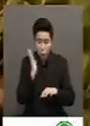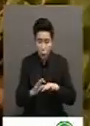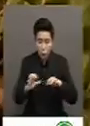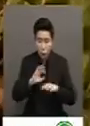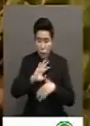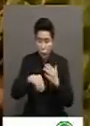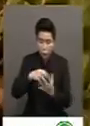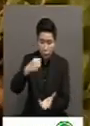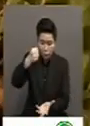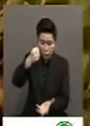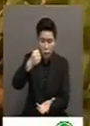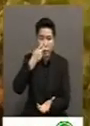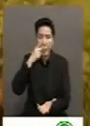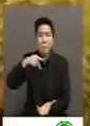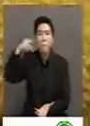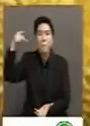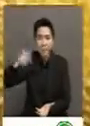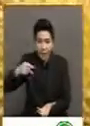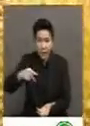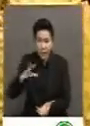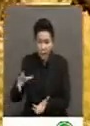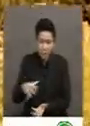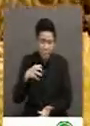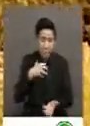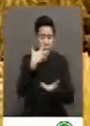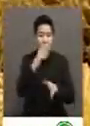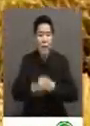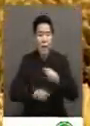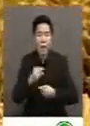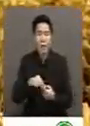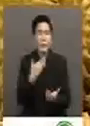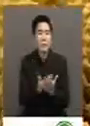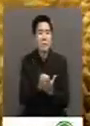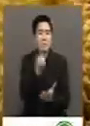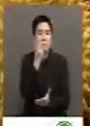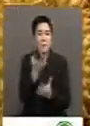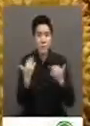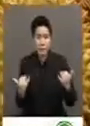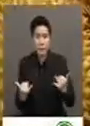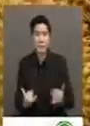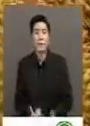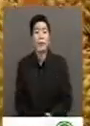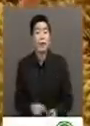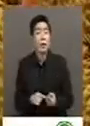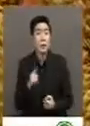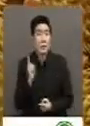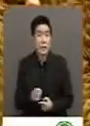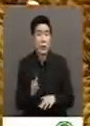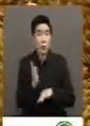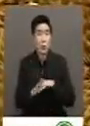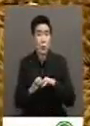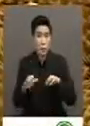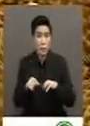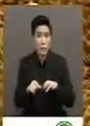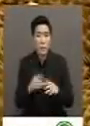ทุกภูถูกคัดมาพิเศษเพื่อ นำมาจำหน่ายจึงมีราคาที่สูงแบบนี้แน่นอนว่าทุเรียนจะสาม